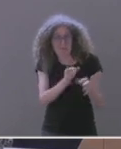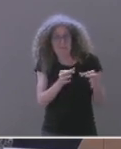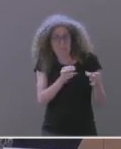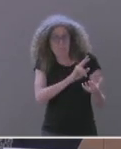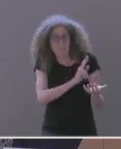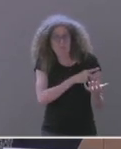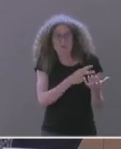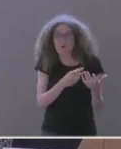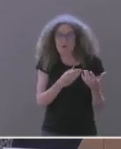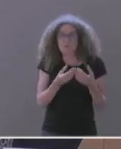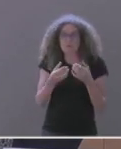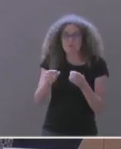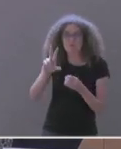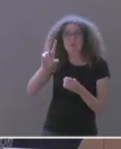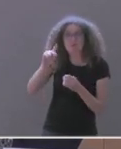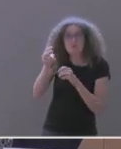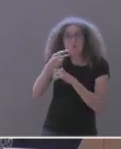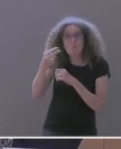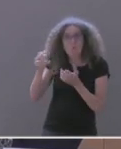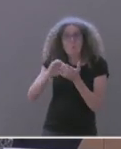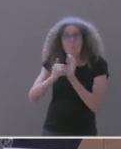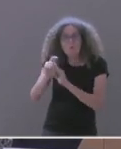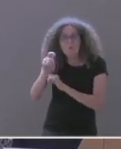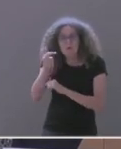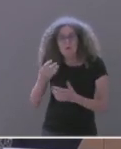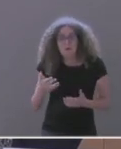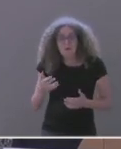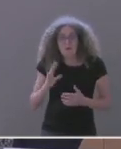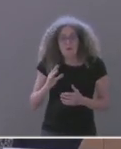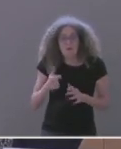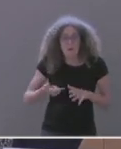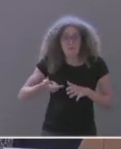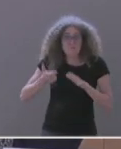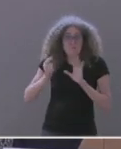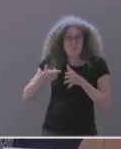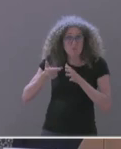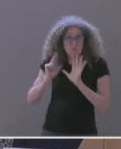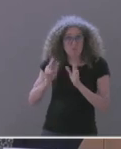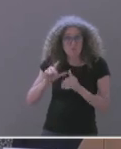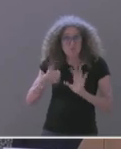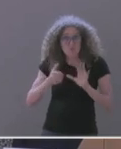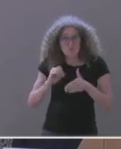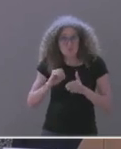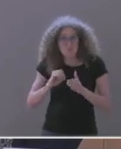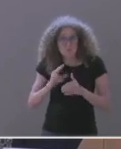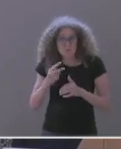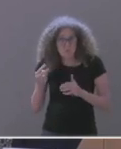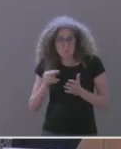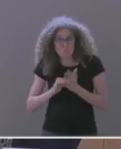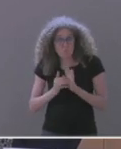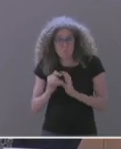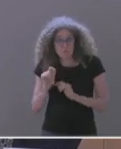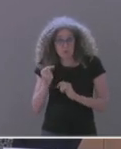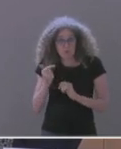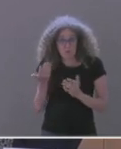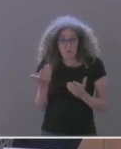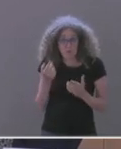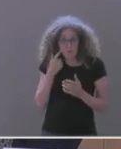euros. Et ça donne une nouvelle norme, alors que le prix moyen, il y a 7-8 ans, était de 60 euros le mètre carré dans les zones qui sont...